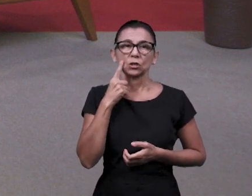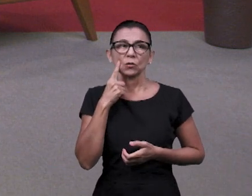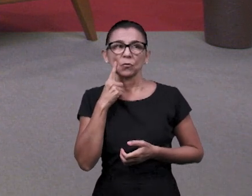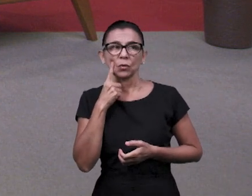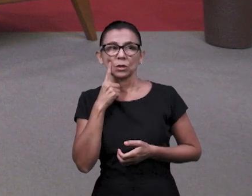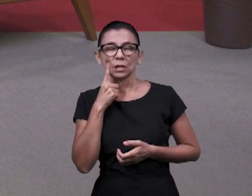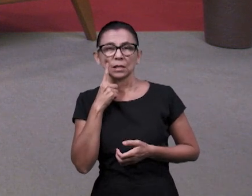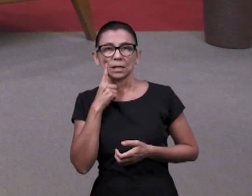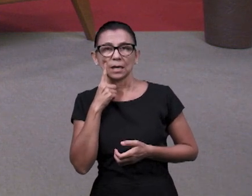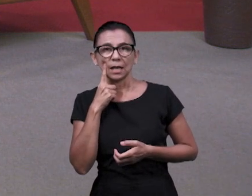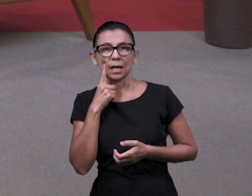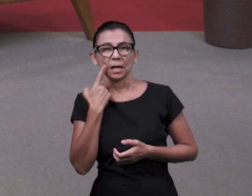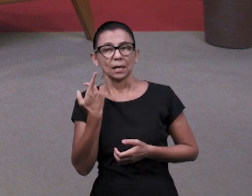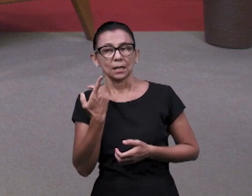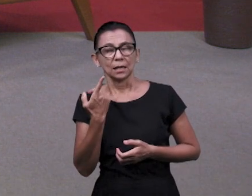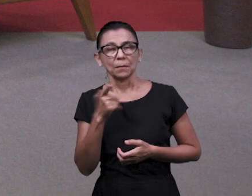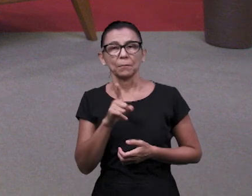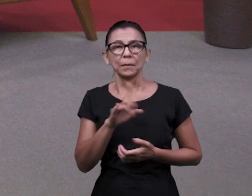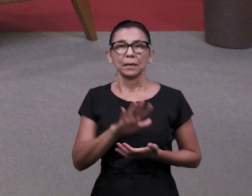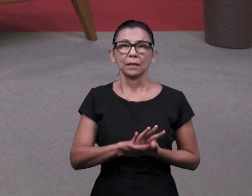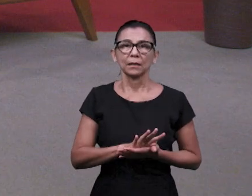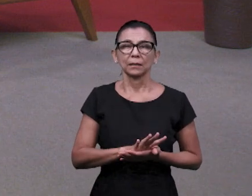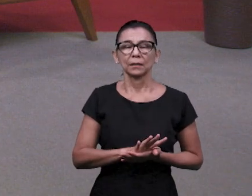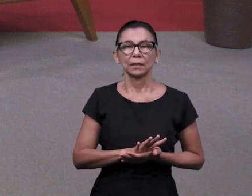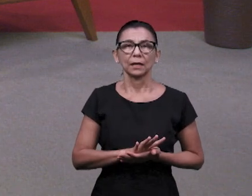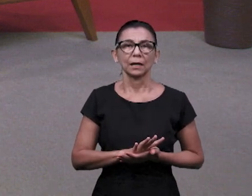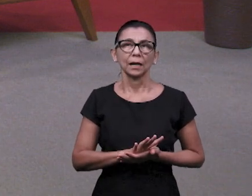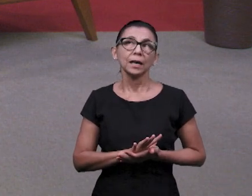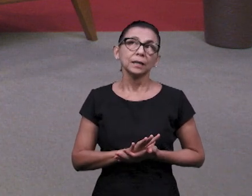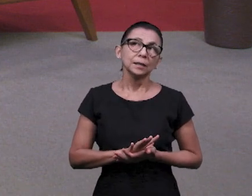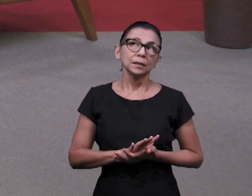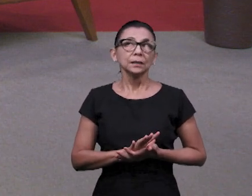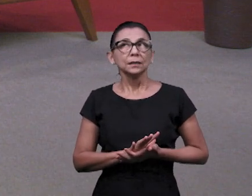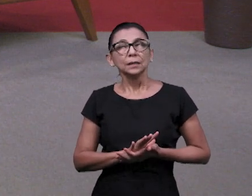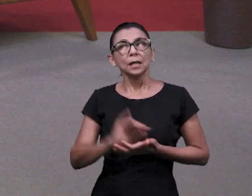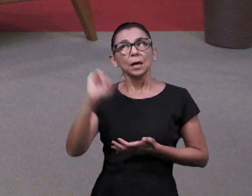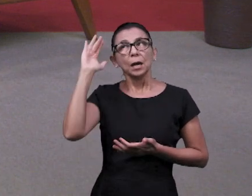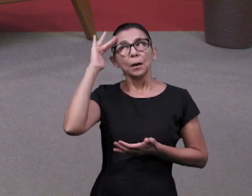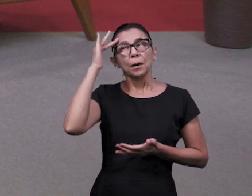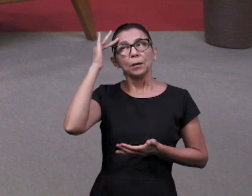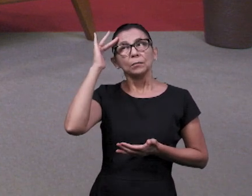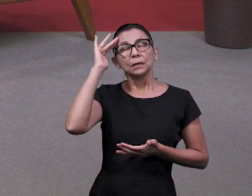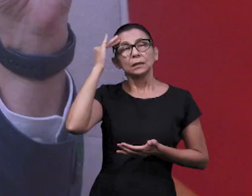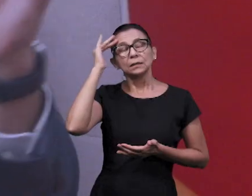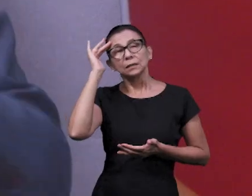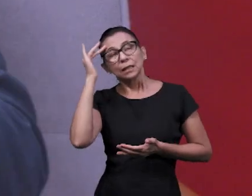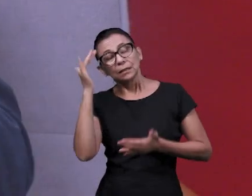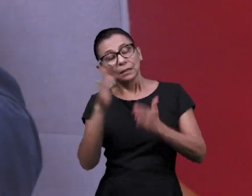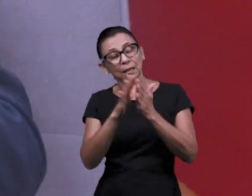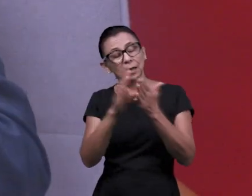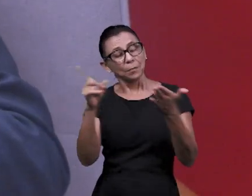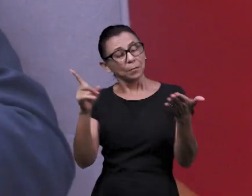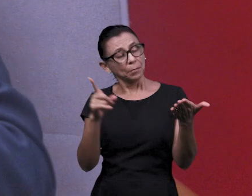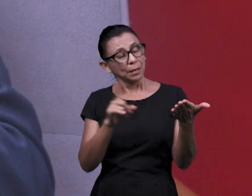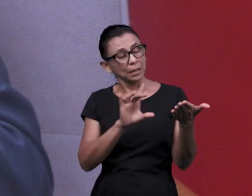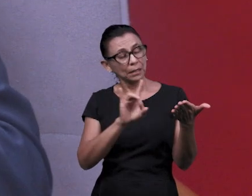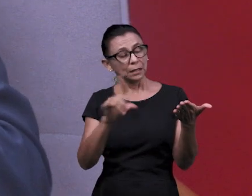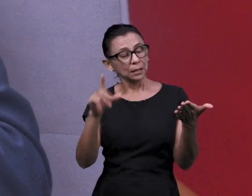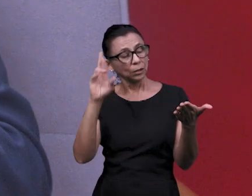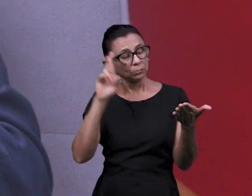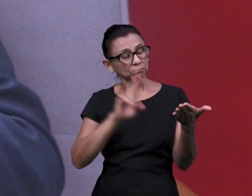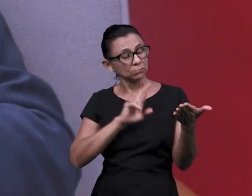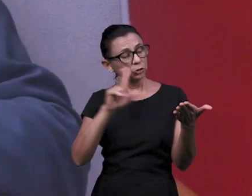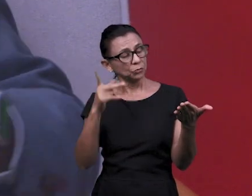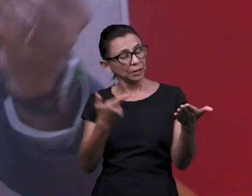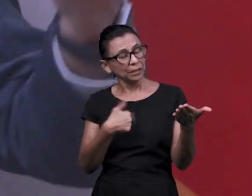si nous tombons dans le champ de l'interprétation biblique, chacun aura une interprétation différente, il trouvera une chose différente.